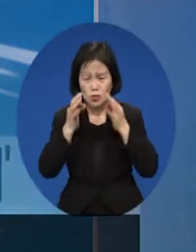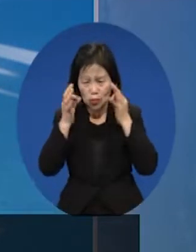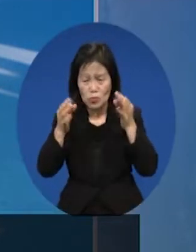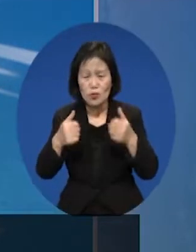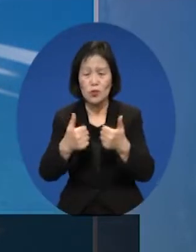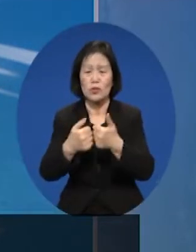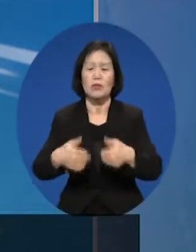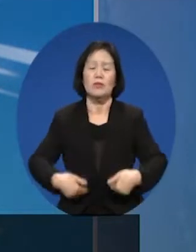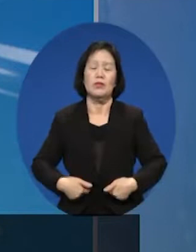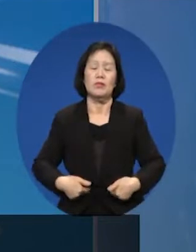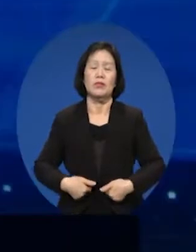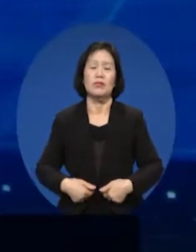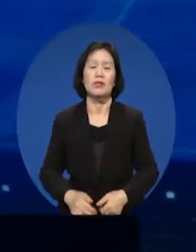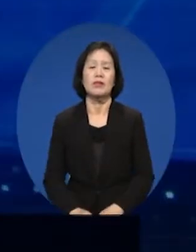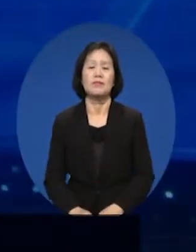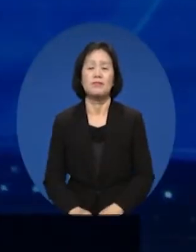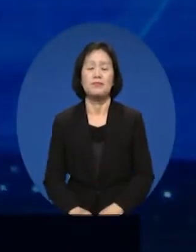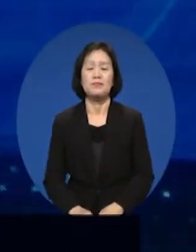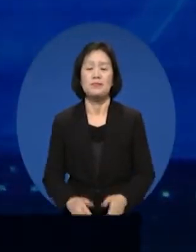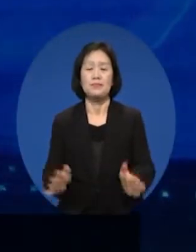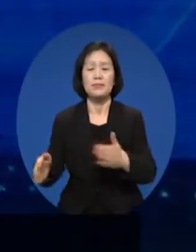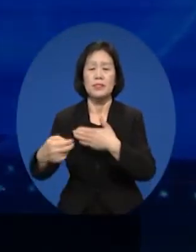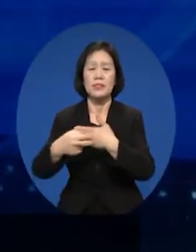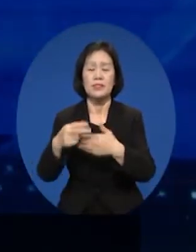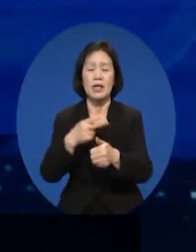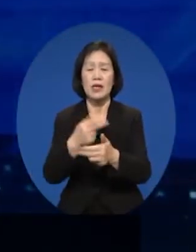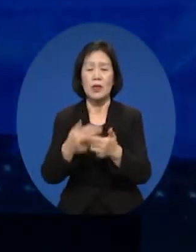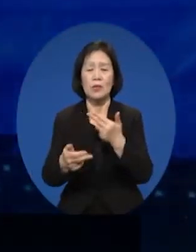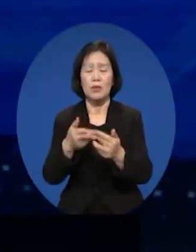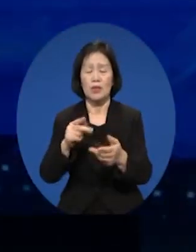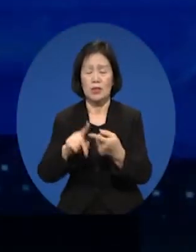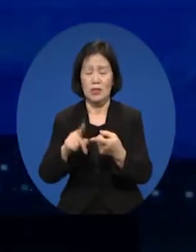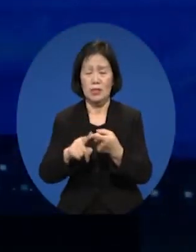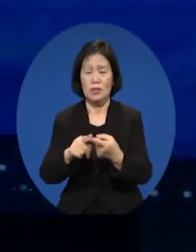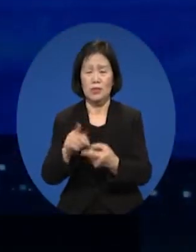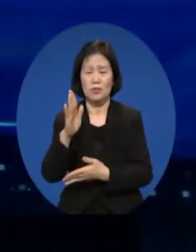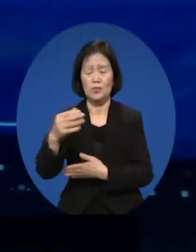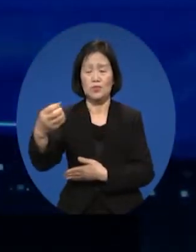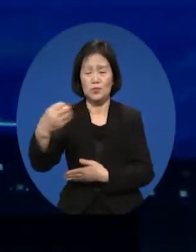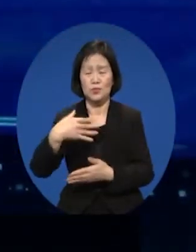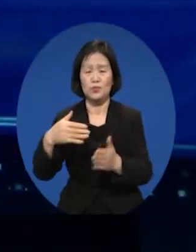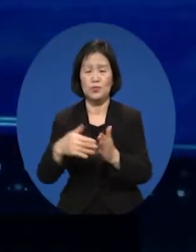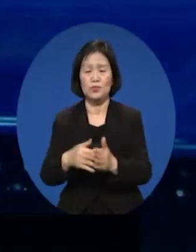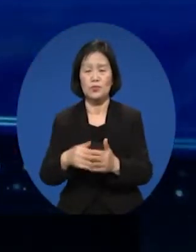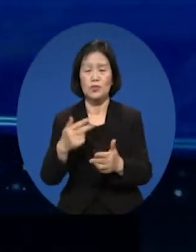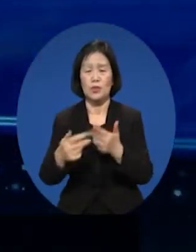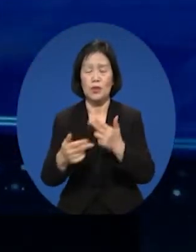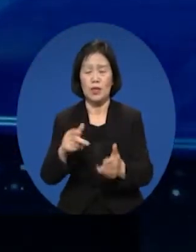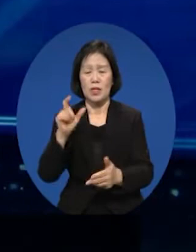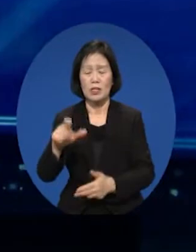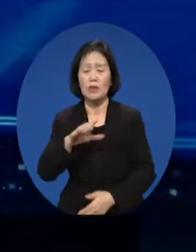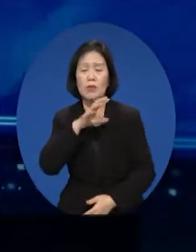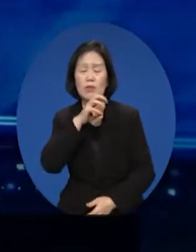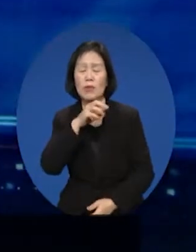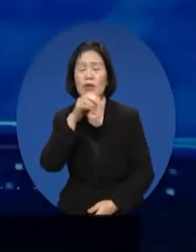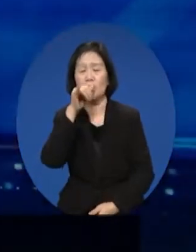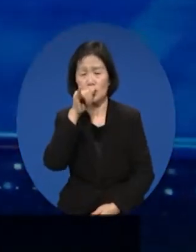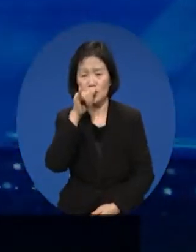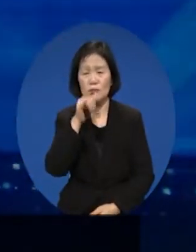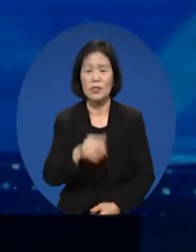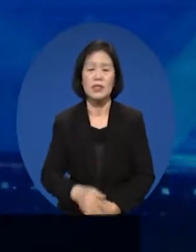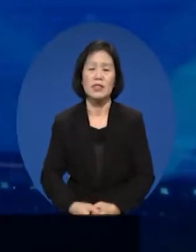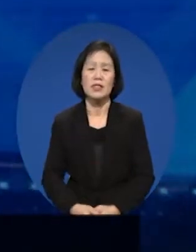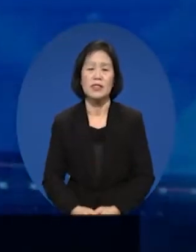네. 대한의사협회 대응에 대해서도 짚어주셨는데 의협이 현재 강력 반발하고 있는